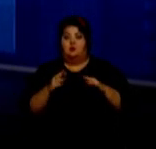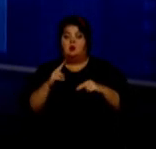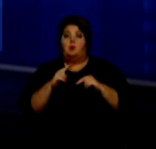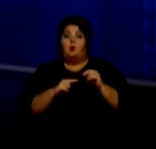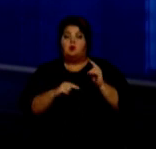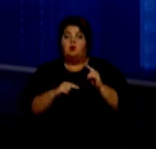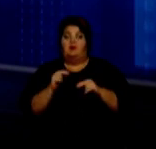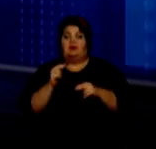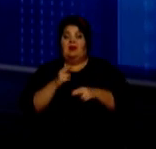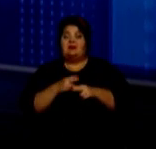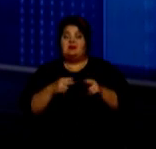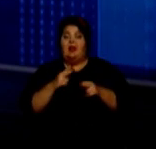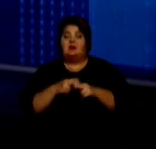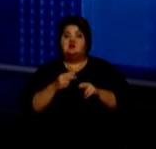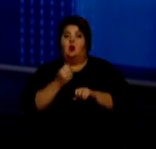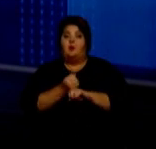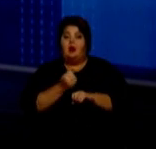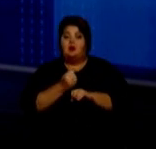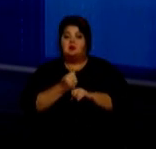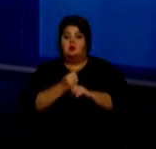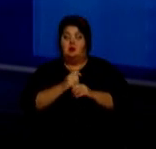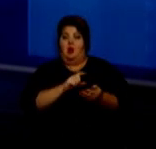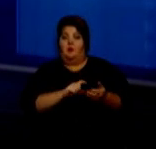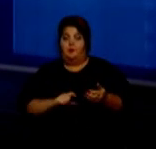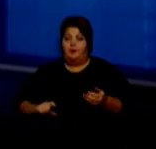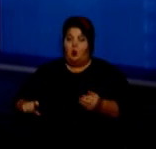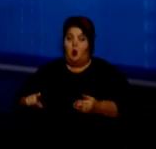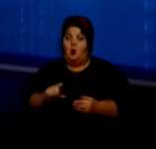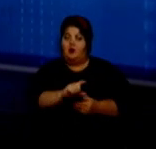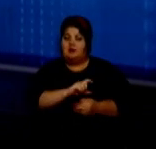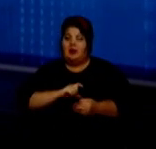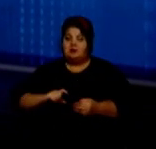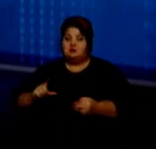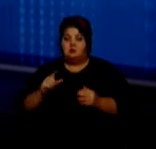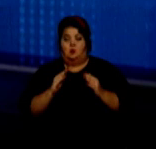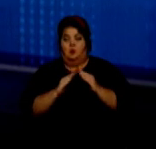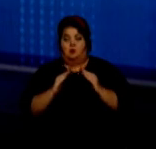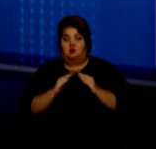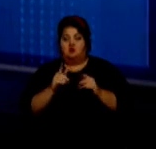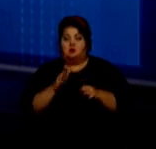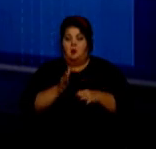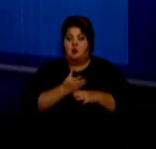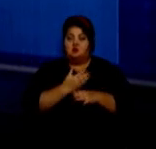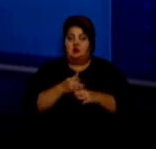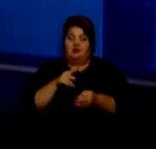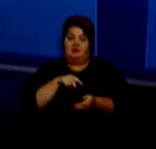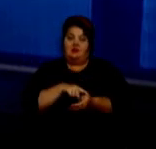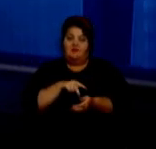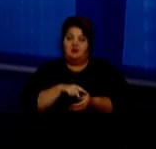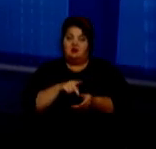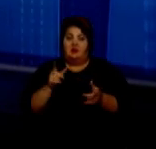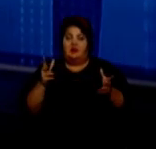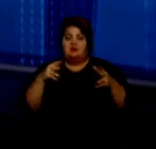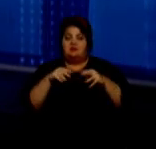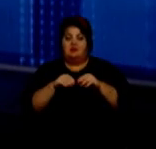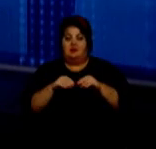будувати залізобетонний монолітний пояс по периметру всієї будівлі для того, щоб розподілити навантаження і з'єднати